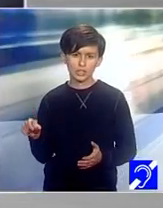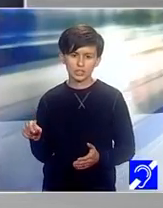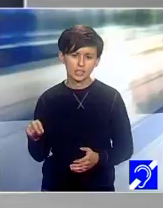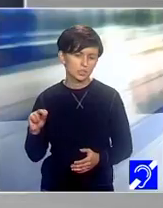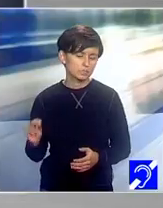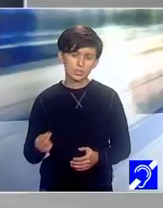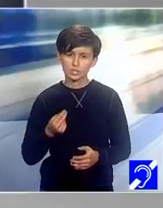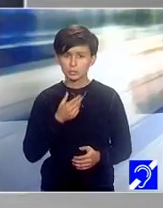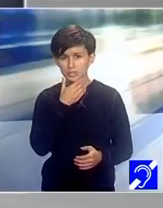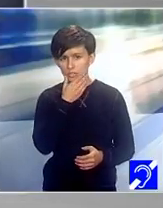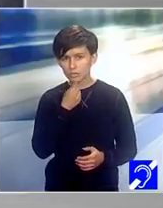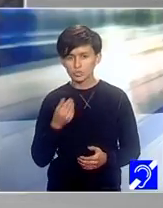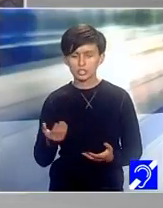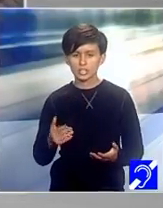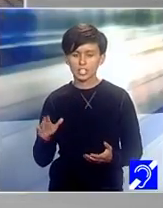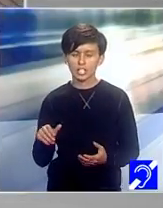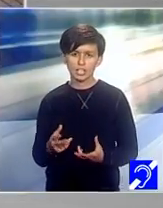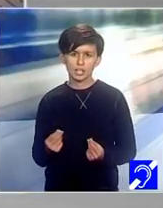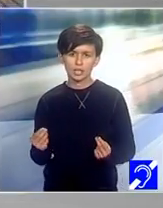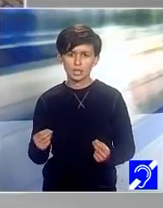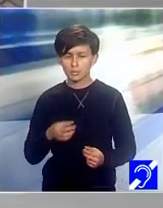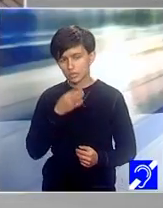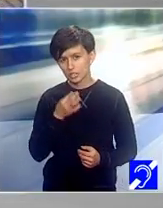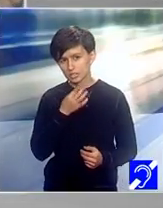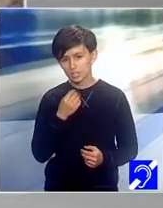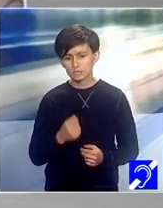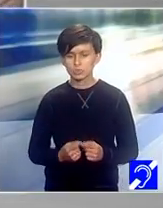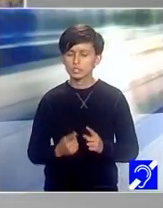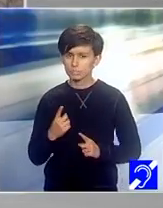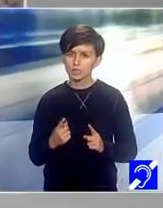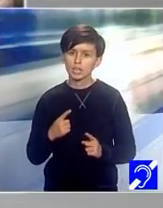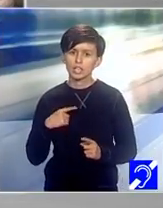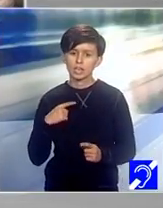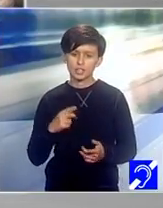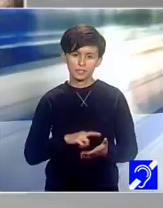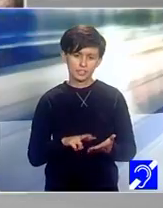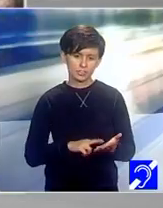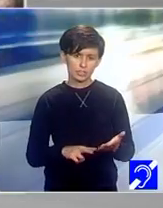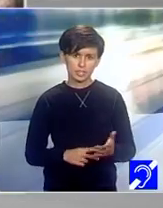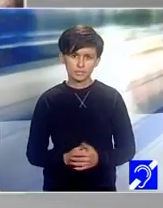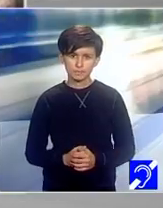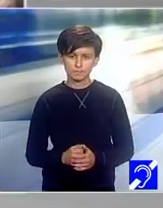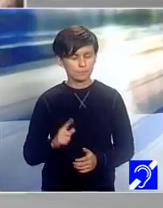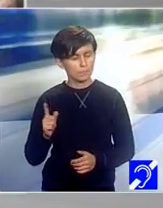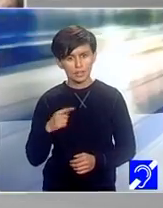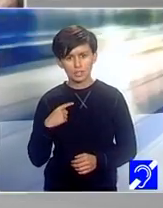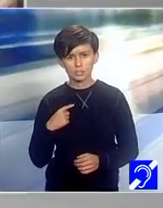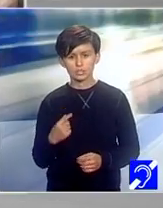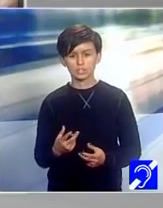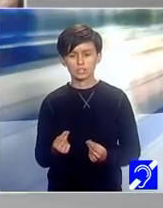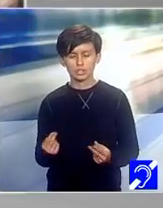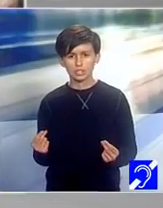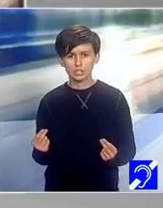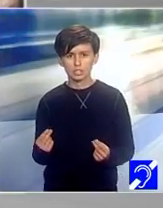care ar mai avea încă multe de spus dacă ar fi cultivat. Nu avem atât de mulți poeți de valoare